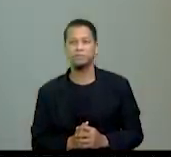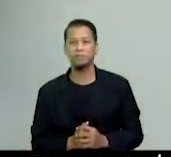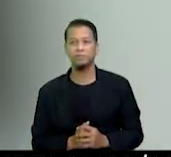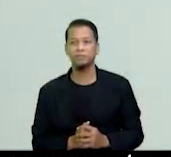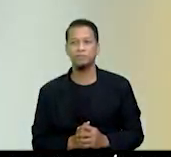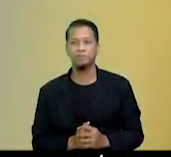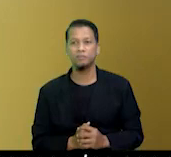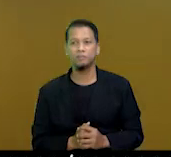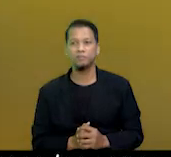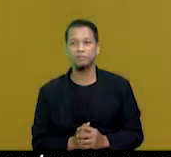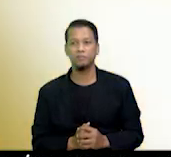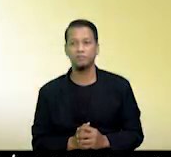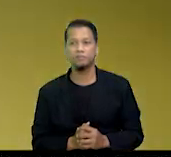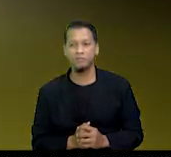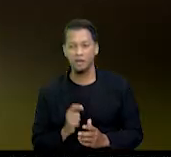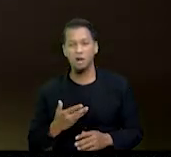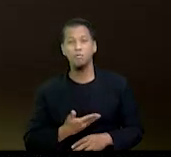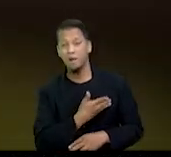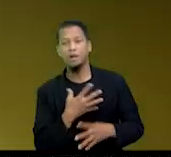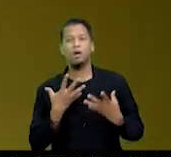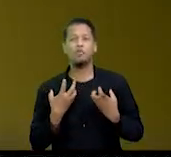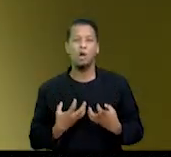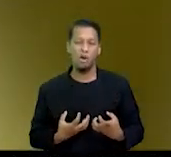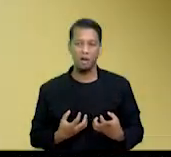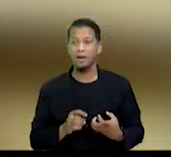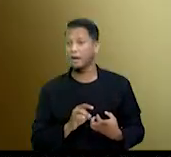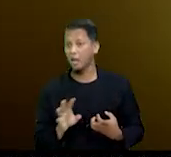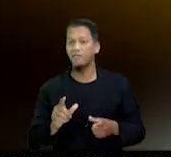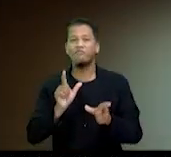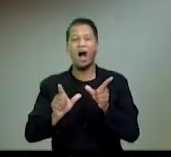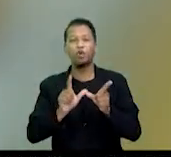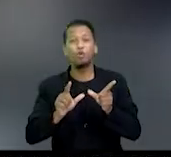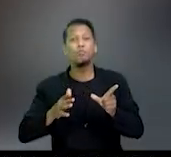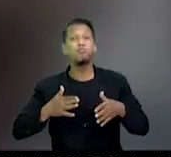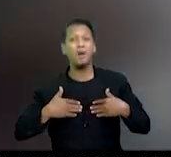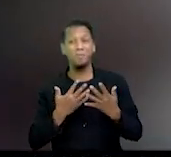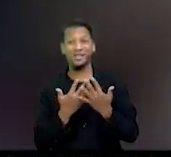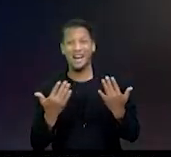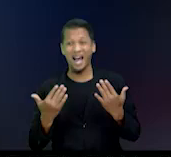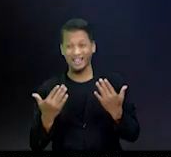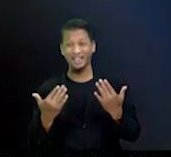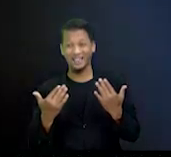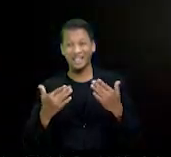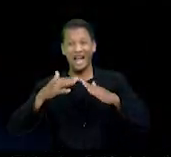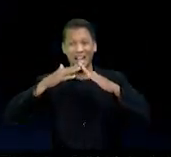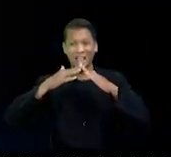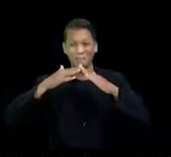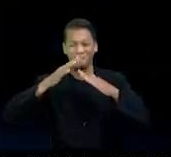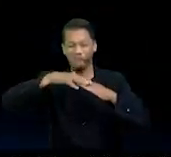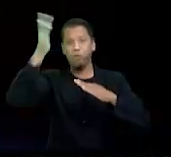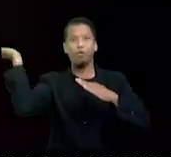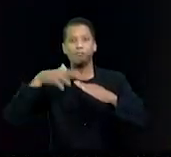Saya menimbulkan korban luka, sejumlah rumah serta warung milik warga mengalami kerusakan pada bagian atap. Warga berharap ada pihak yang mau